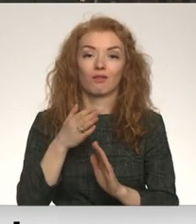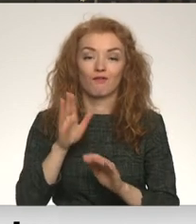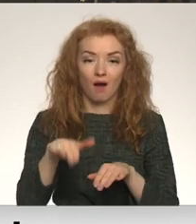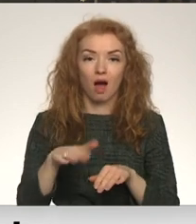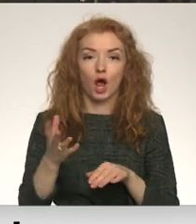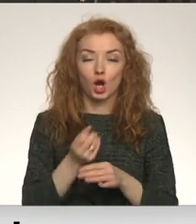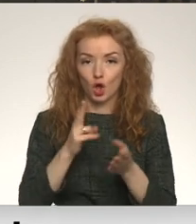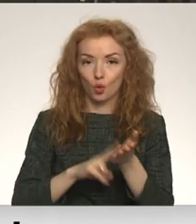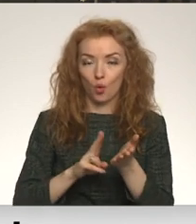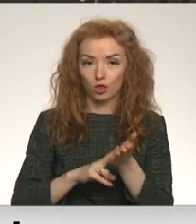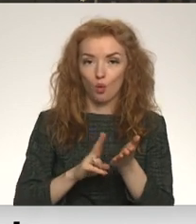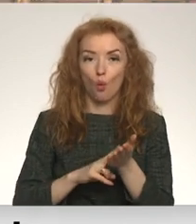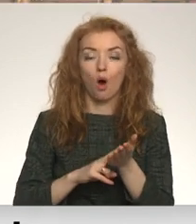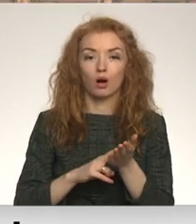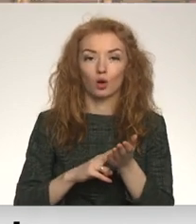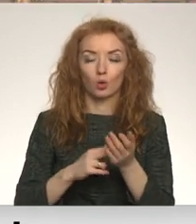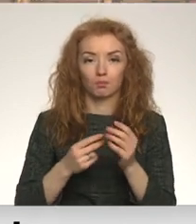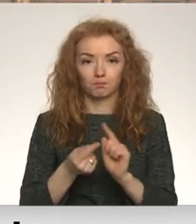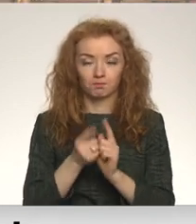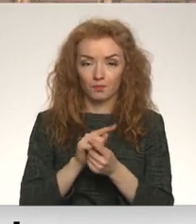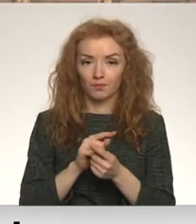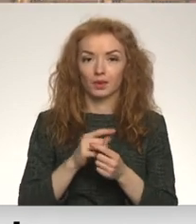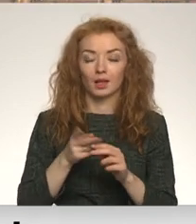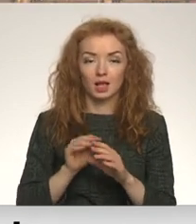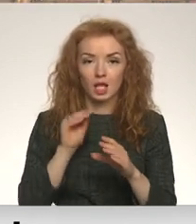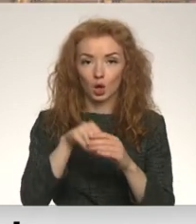iesaka ar nodokļu politiku mudināt uzņēmumus ieguldīt pētniecībā un attīstībā.